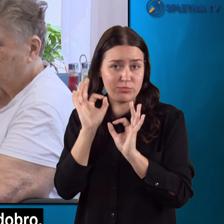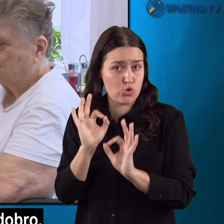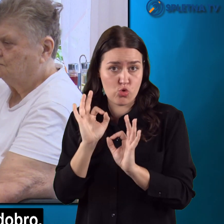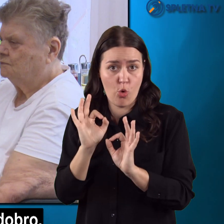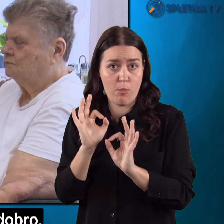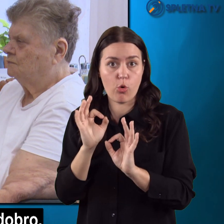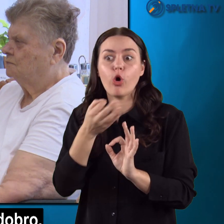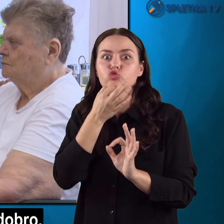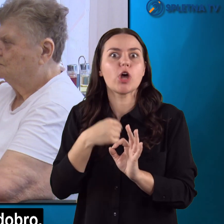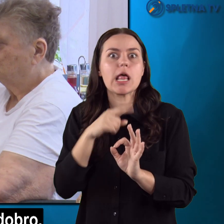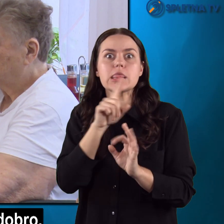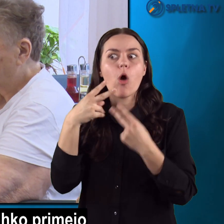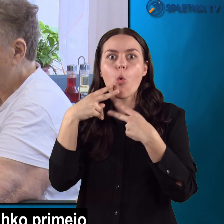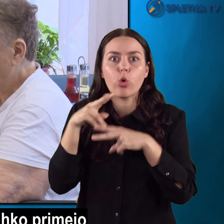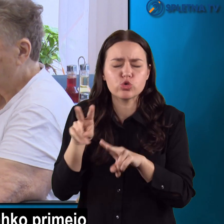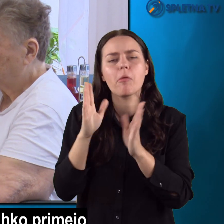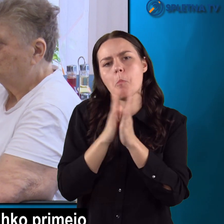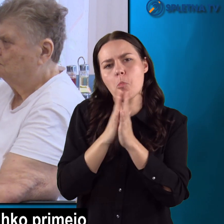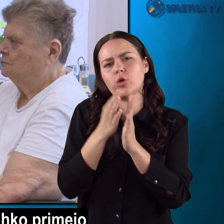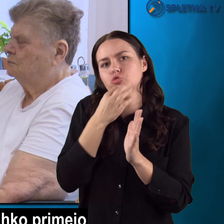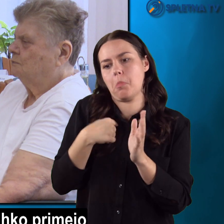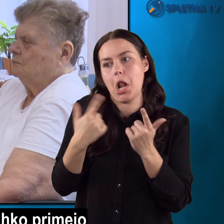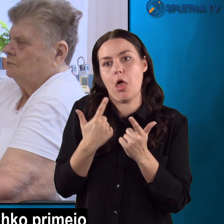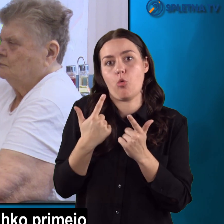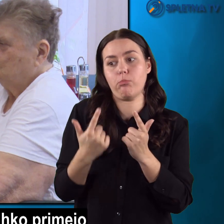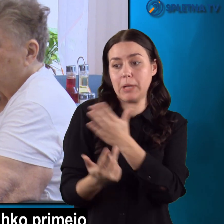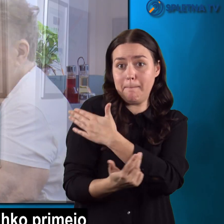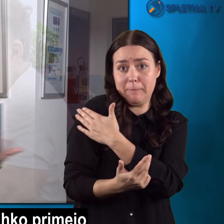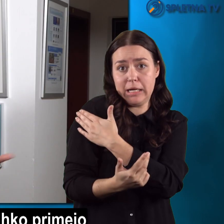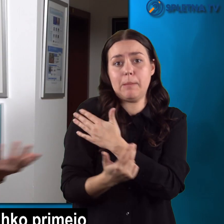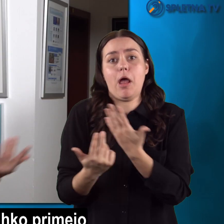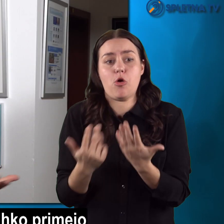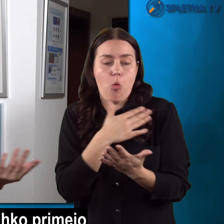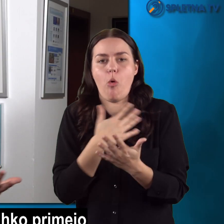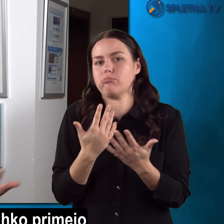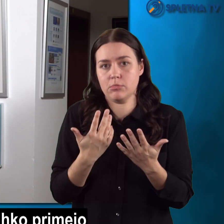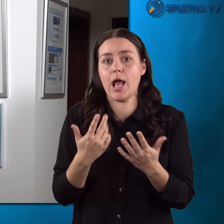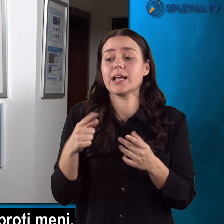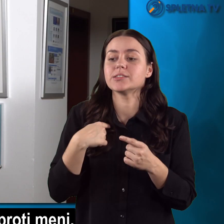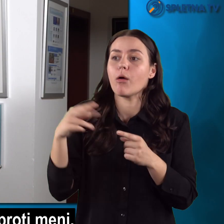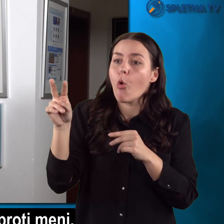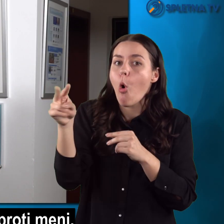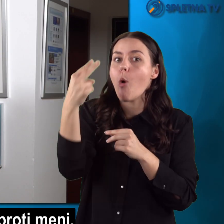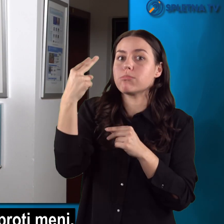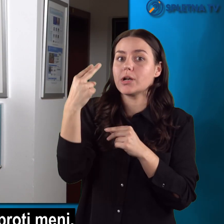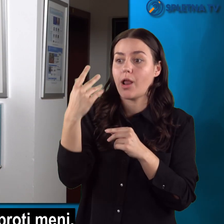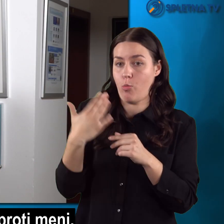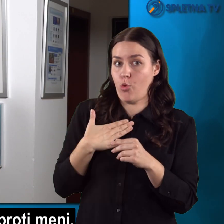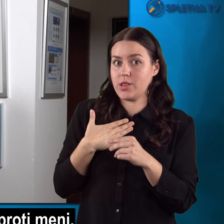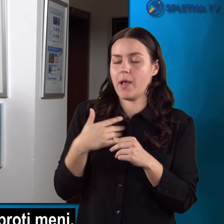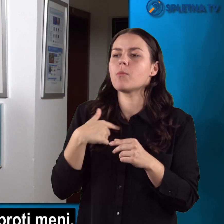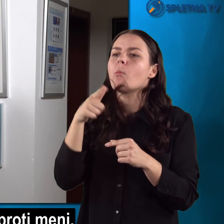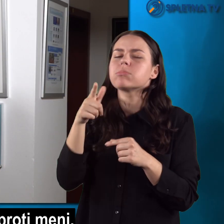slišim dobro, se ne odzovem, prosim, če me lahko primejo ali pa taknejo ali pa karkoli, ali pa se obrnejo proti meni, da